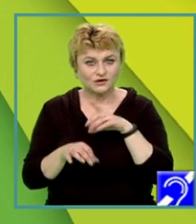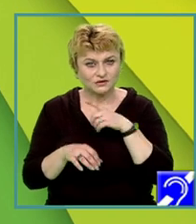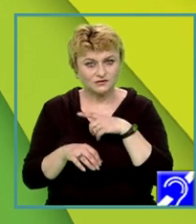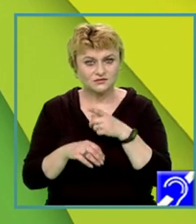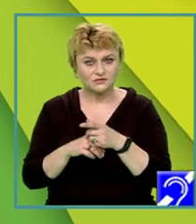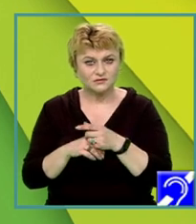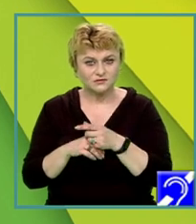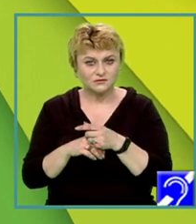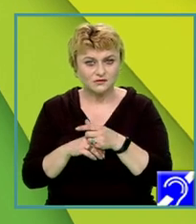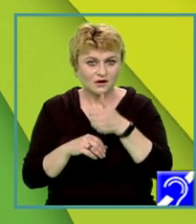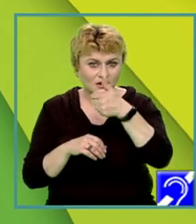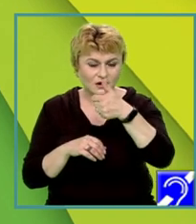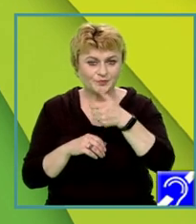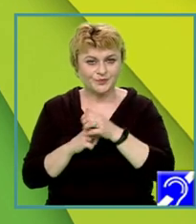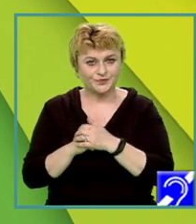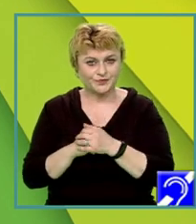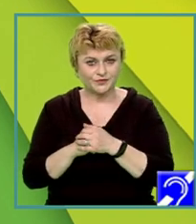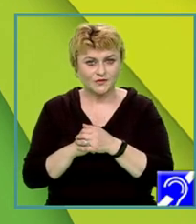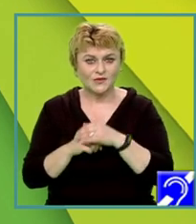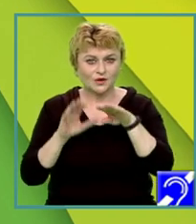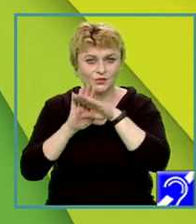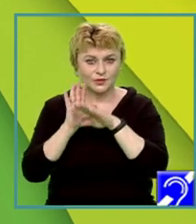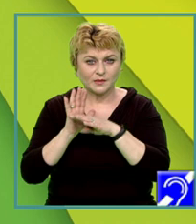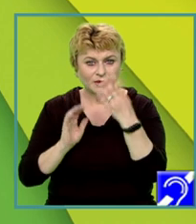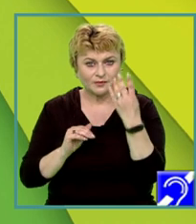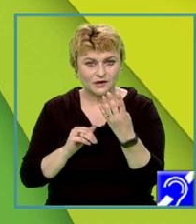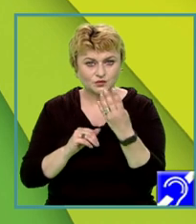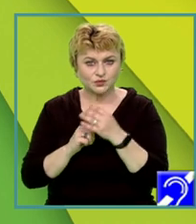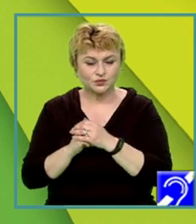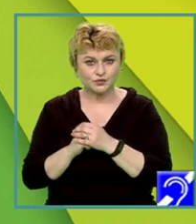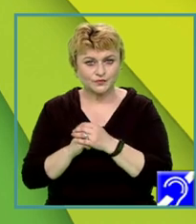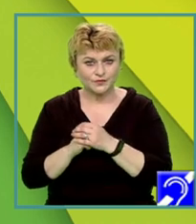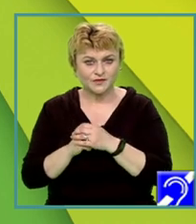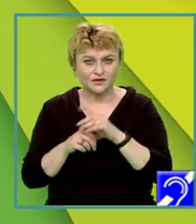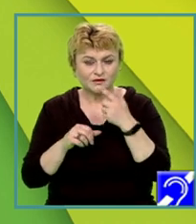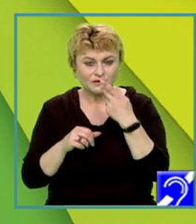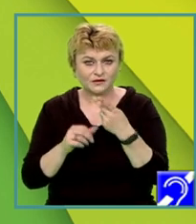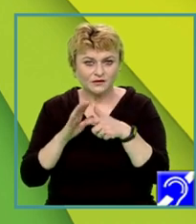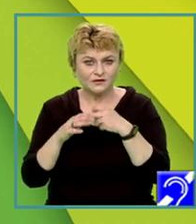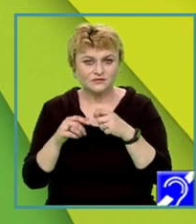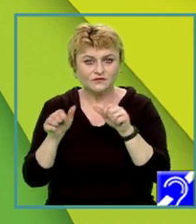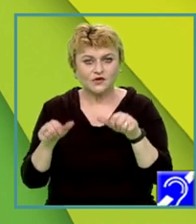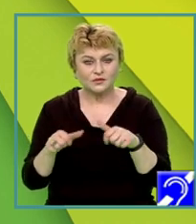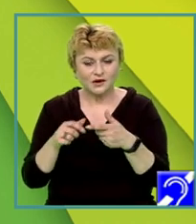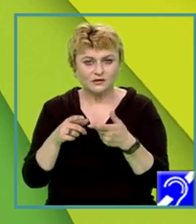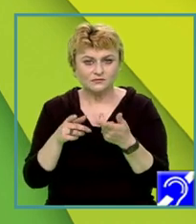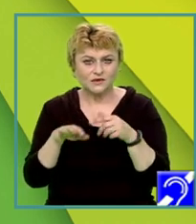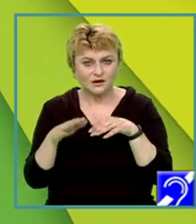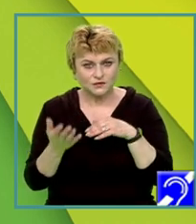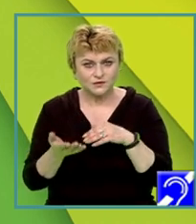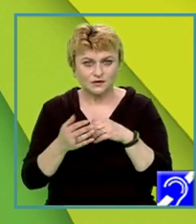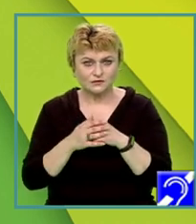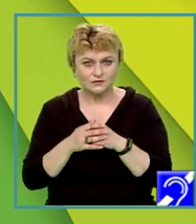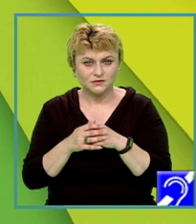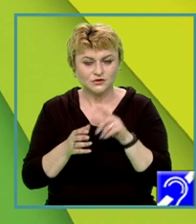a problema patru trapezul isoscel a b c d din figura alăturată reprezintă schița unui parc